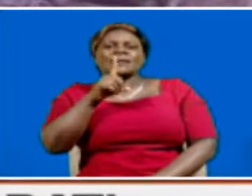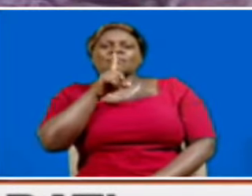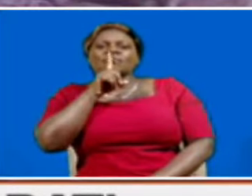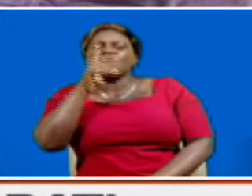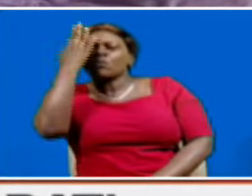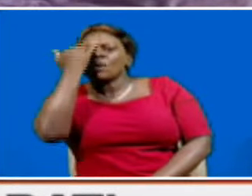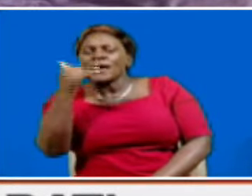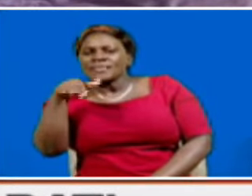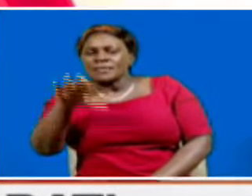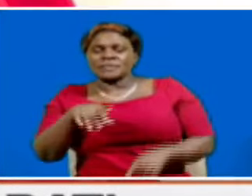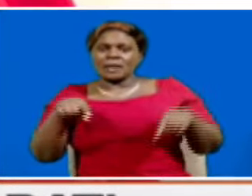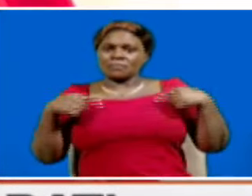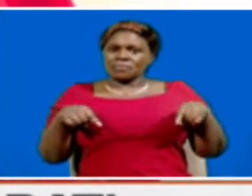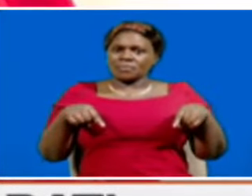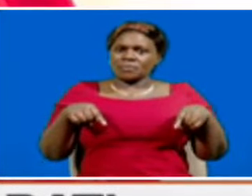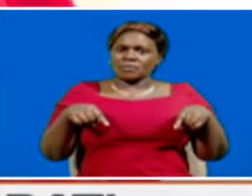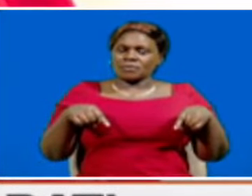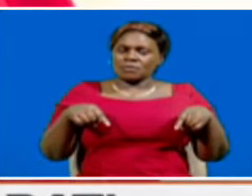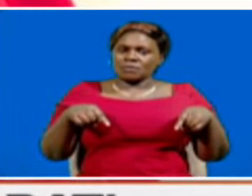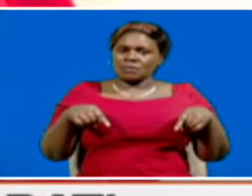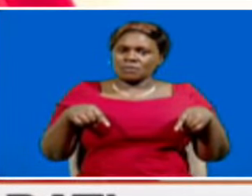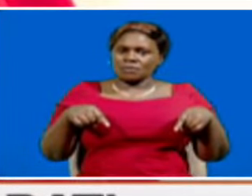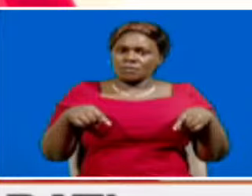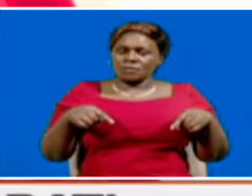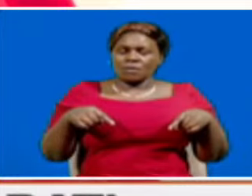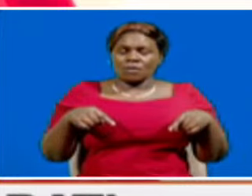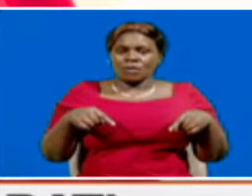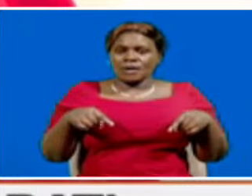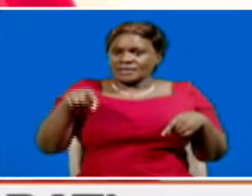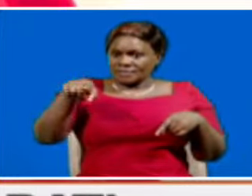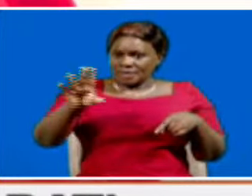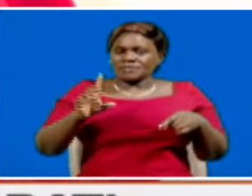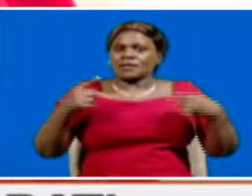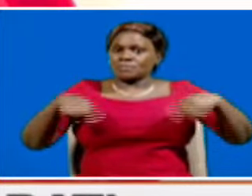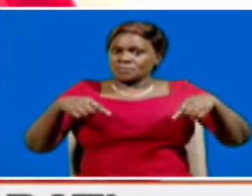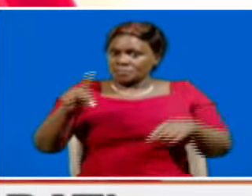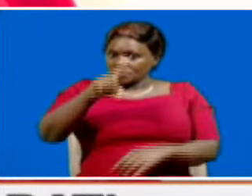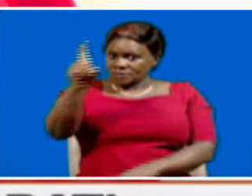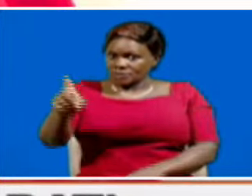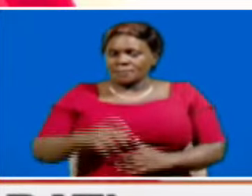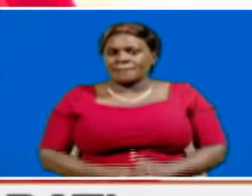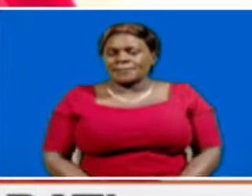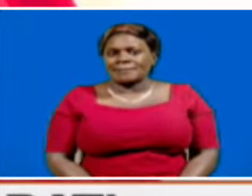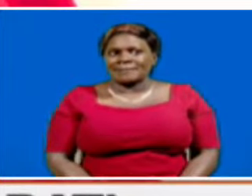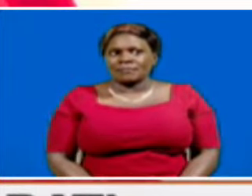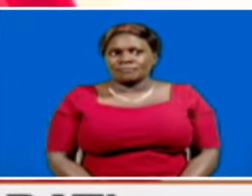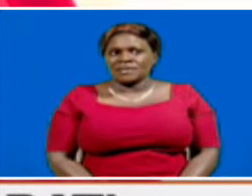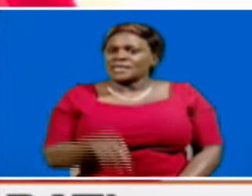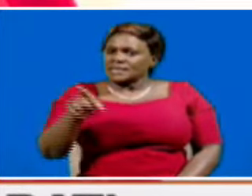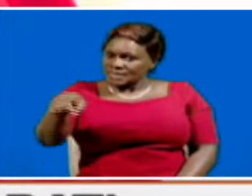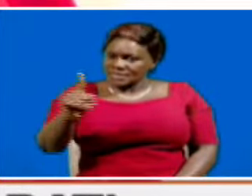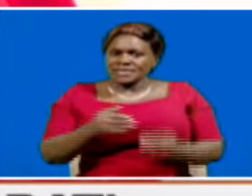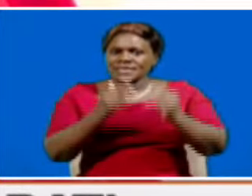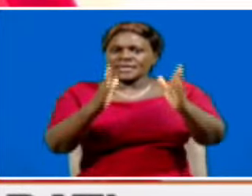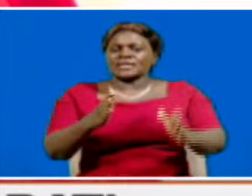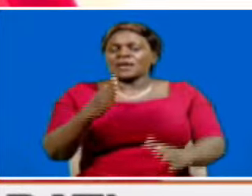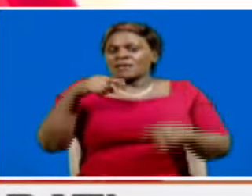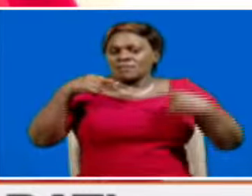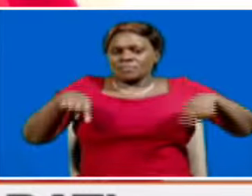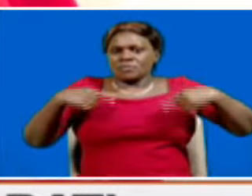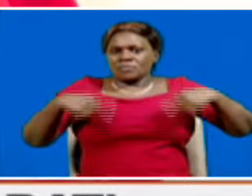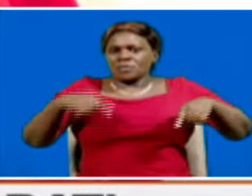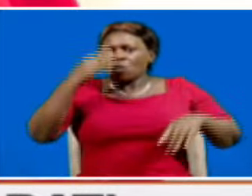Are they scared of the drug barons? Are they scared? These are elected leaders. Mbona wanaogopa